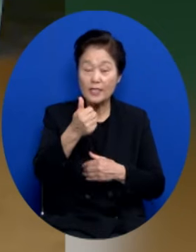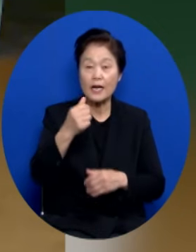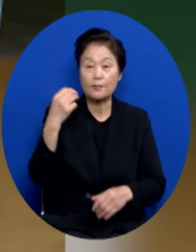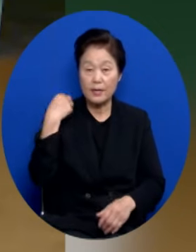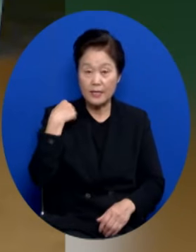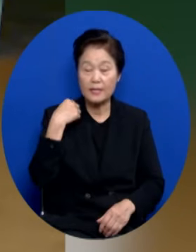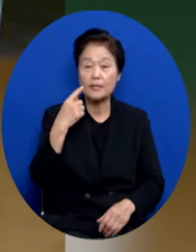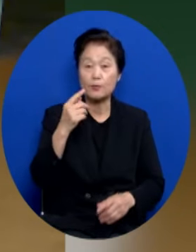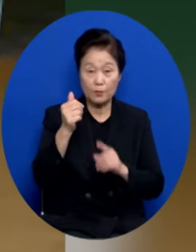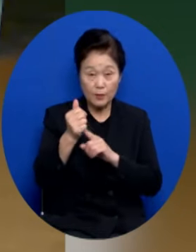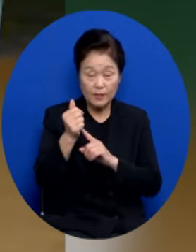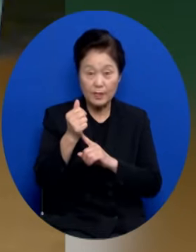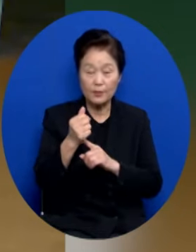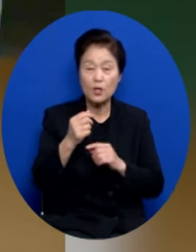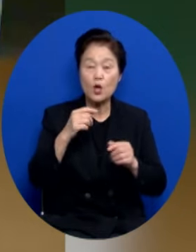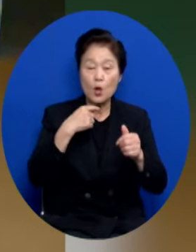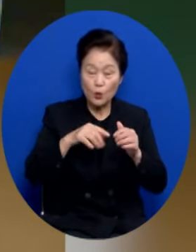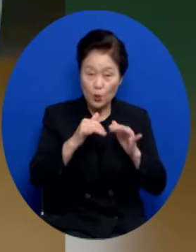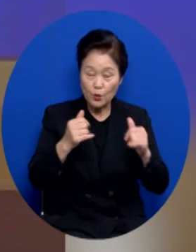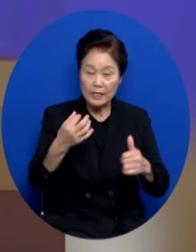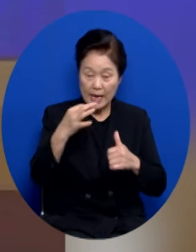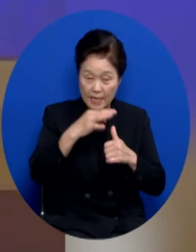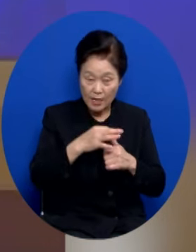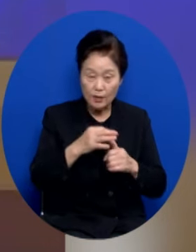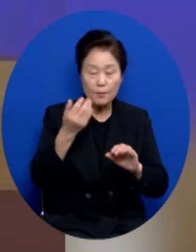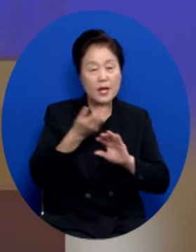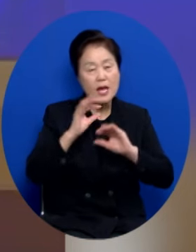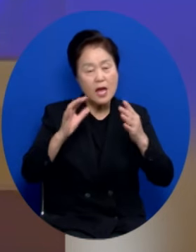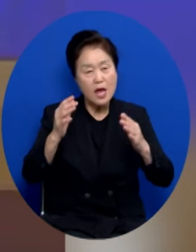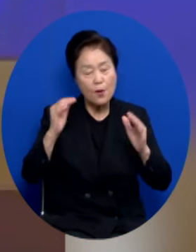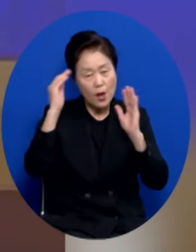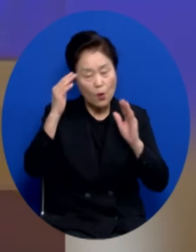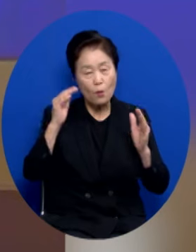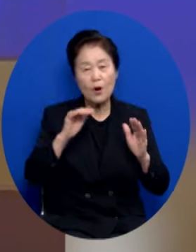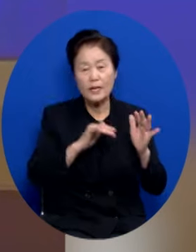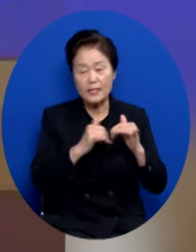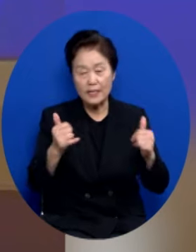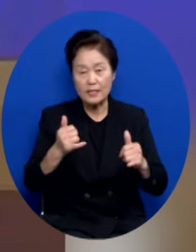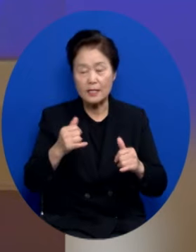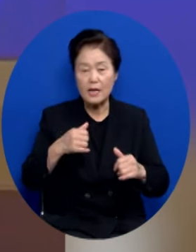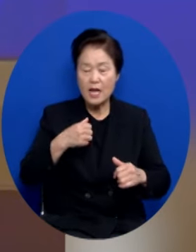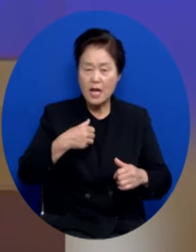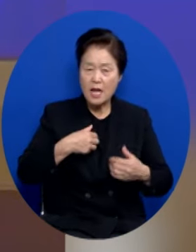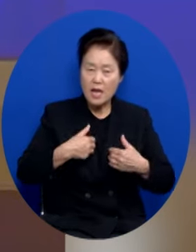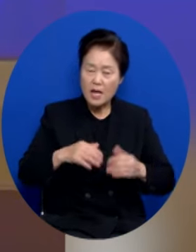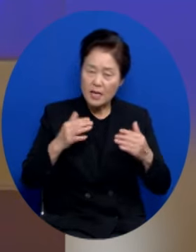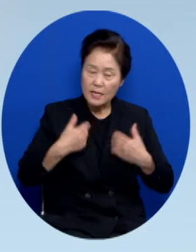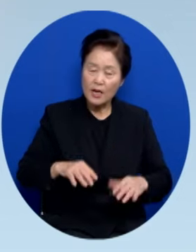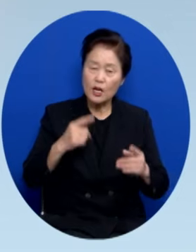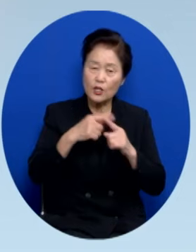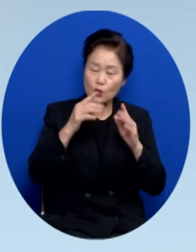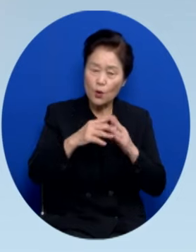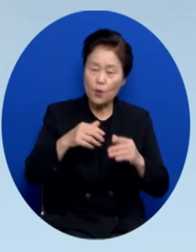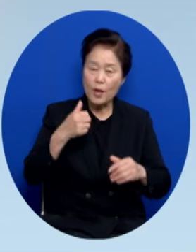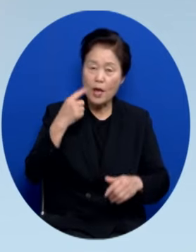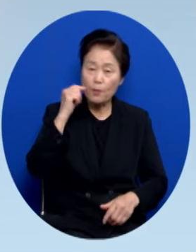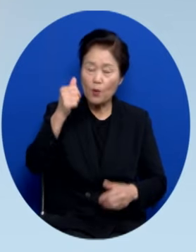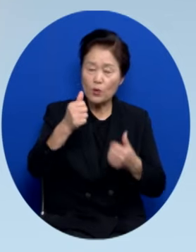목사는 교역자 연금 지급과 해외 유학생, 미자립 교역자 자녀들을 위한 장학금 제도 시행 등에 앞장서